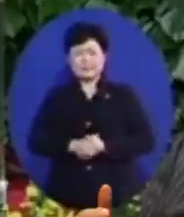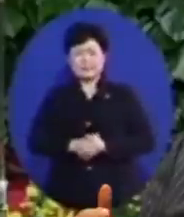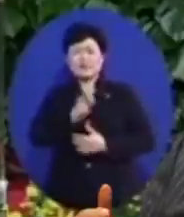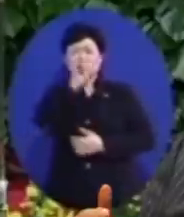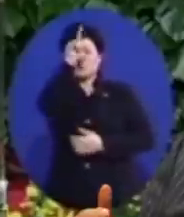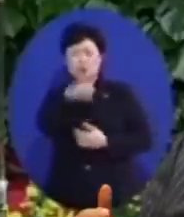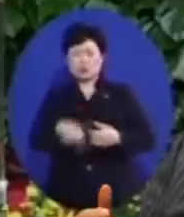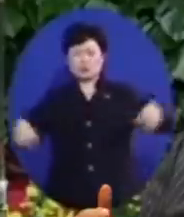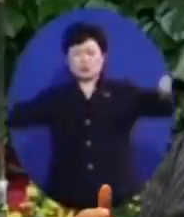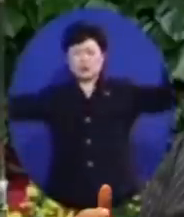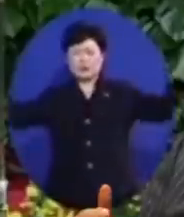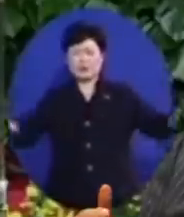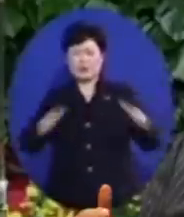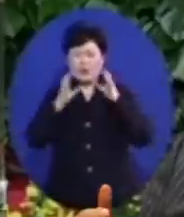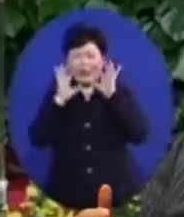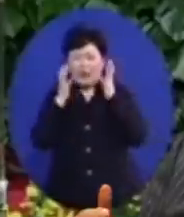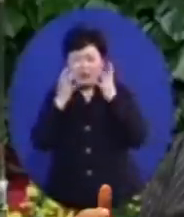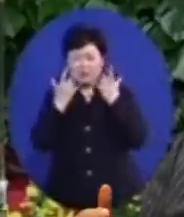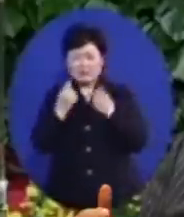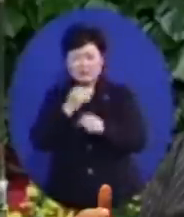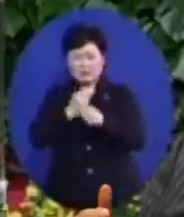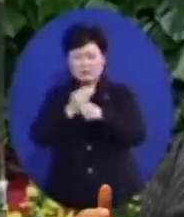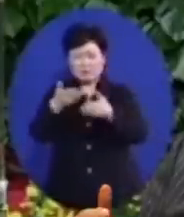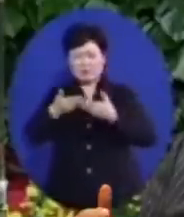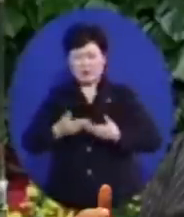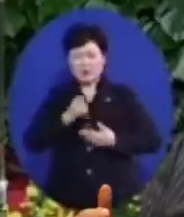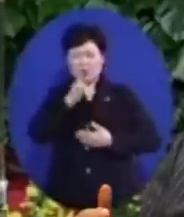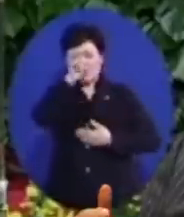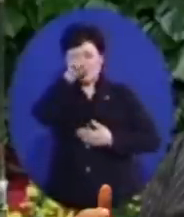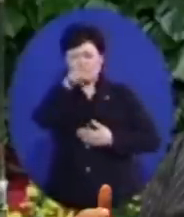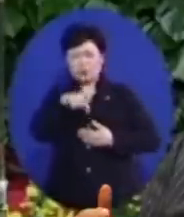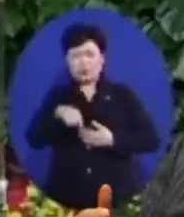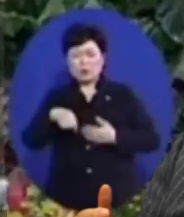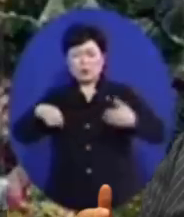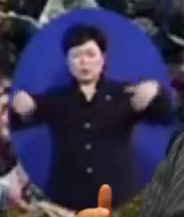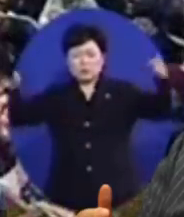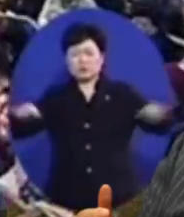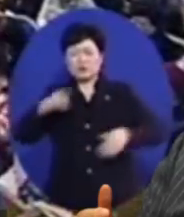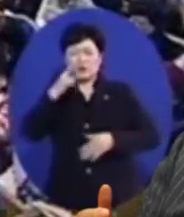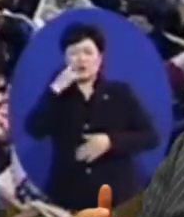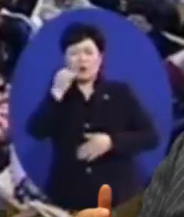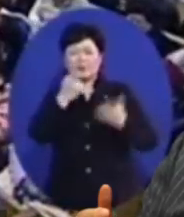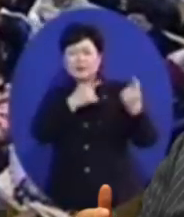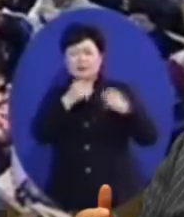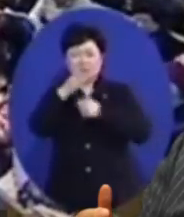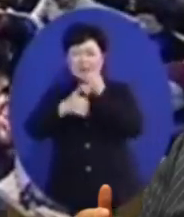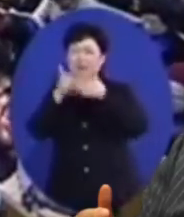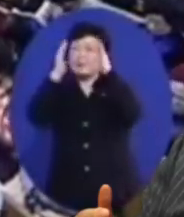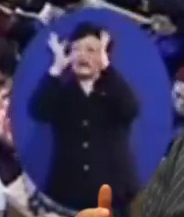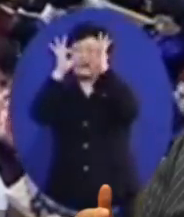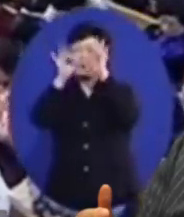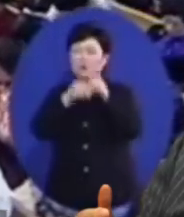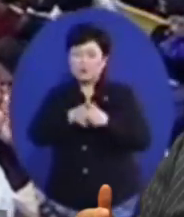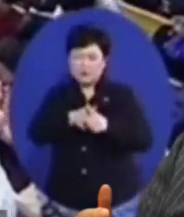독수리 새끼로 지음을 받고 독수리 어미 된 우리 하나님을 바라보고 따라